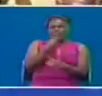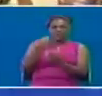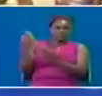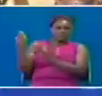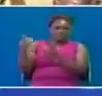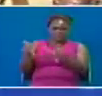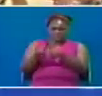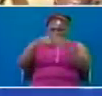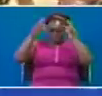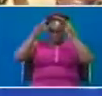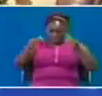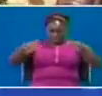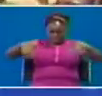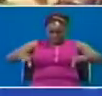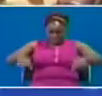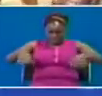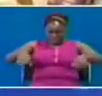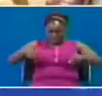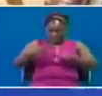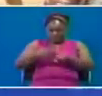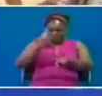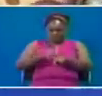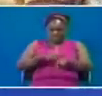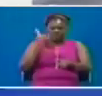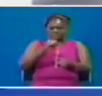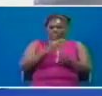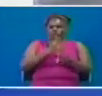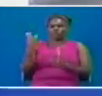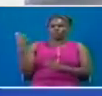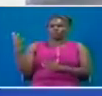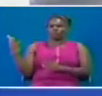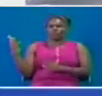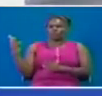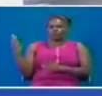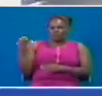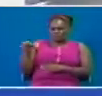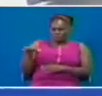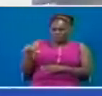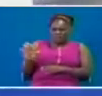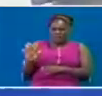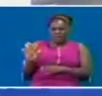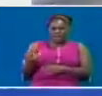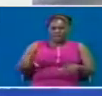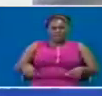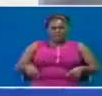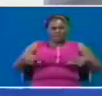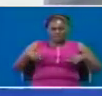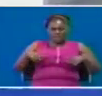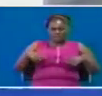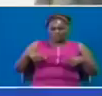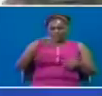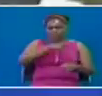naye ameamua kuwa dereva wa pikipiki tangu kukamilisha masomo ya sekondari. Yeye huyafaa maisha yake na mapato ya kazi